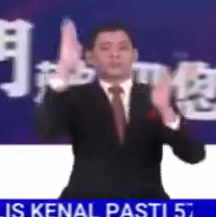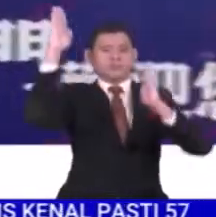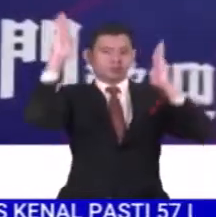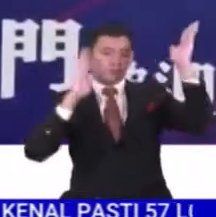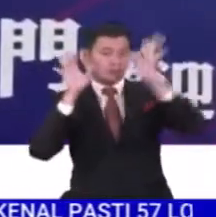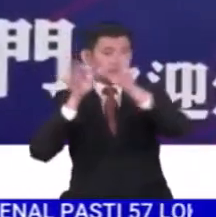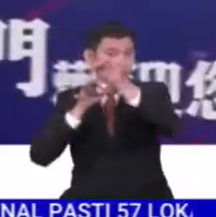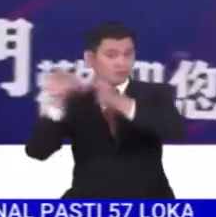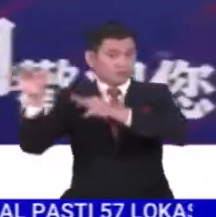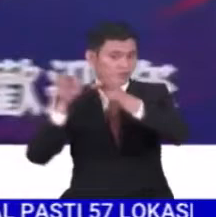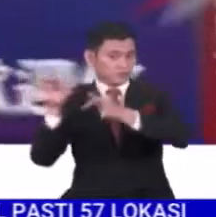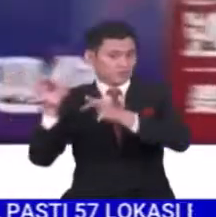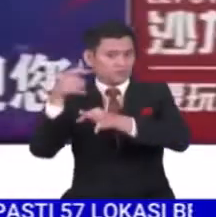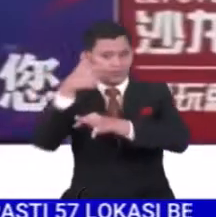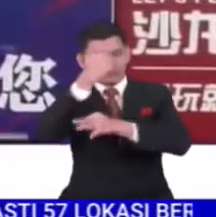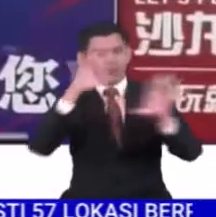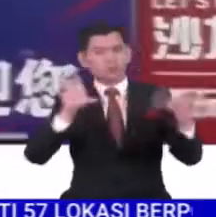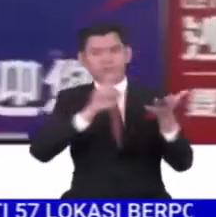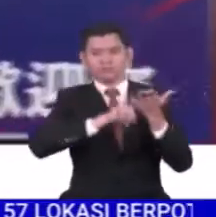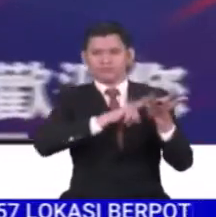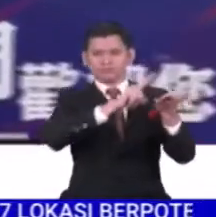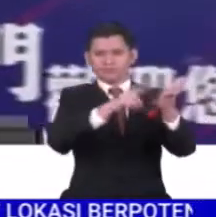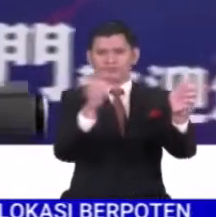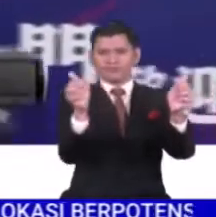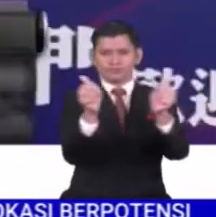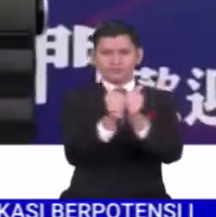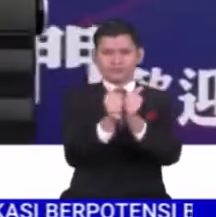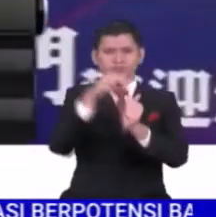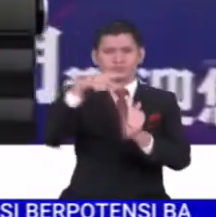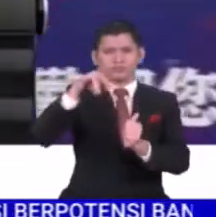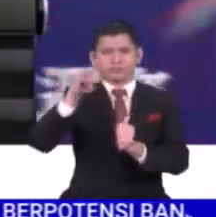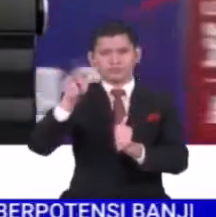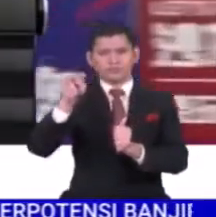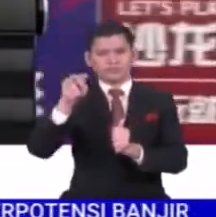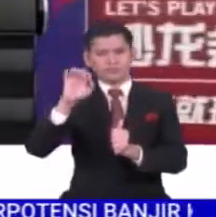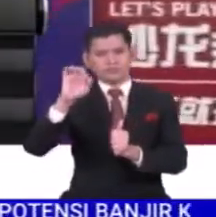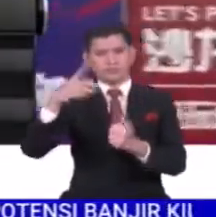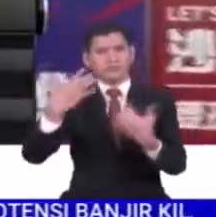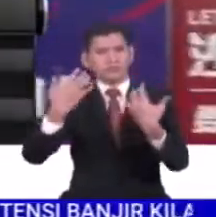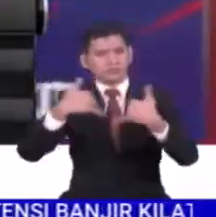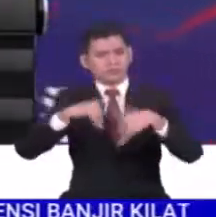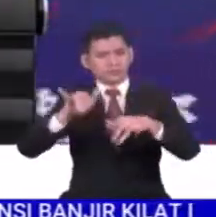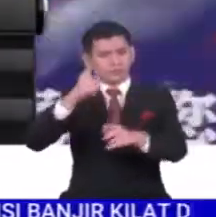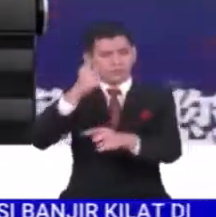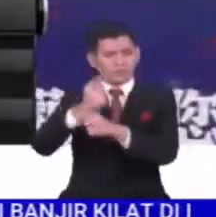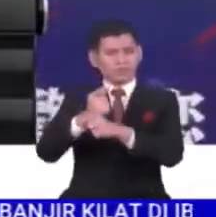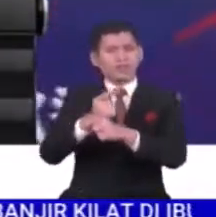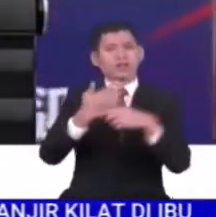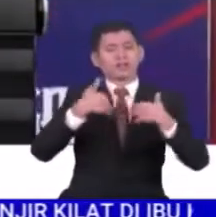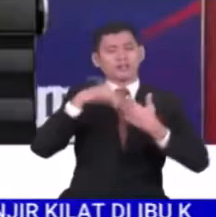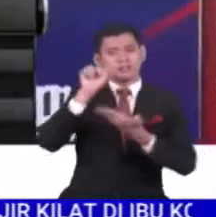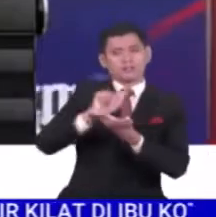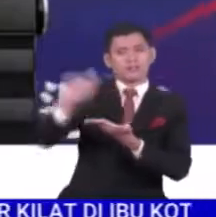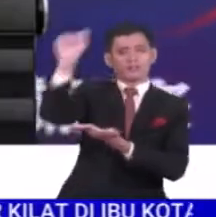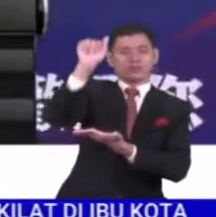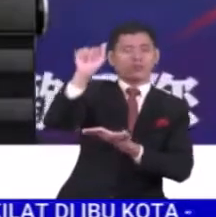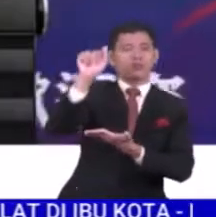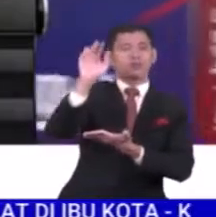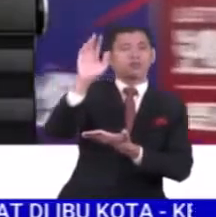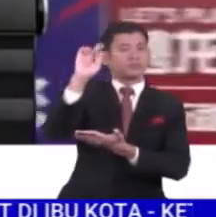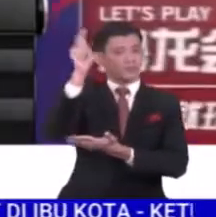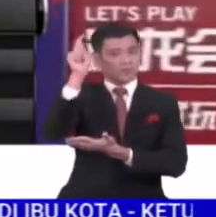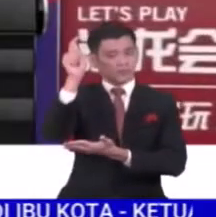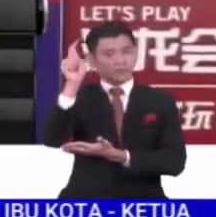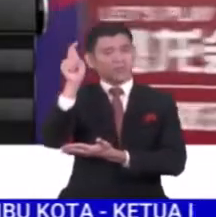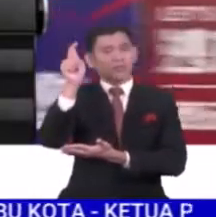jelas satu kini ph-nya telah mengadakan perbincangan dengan pensiun untuk kekal di Academy badminton Malaysia epm namun pemain